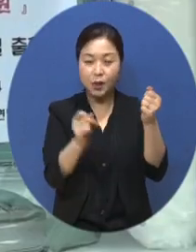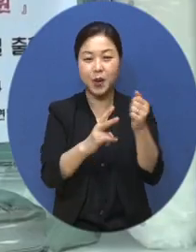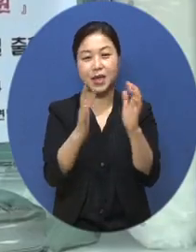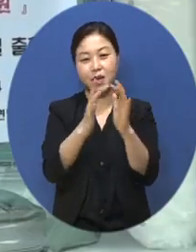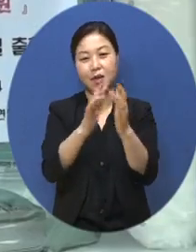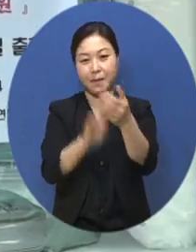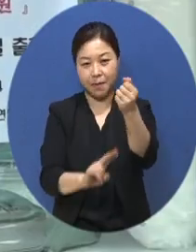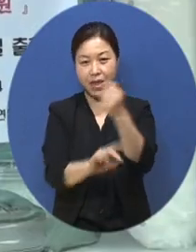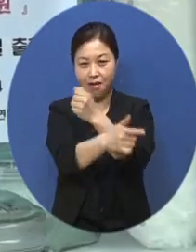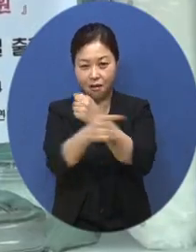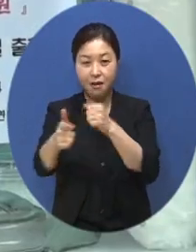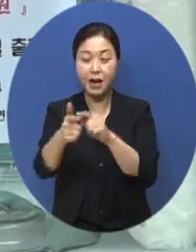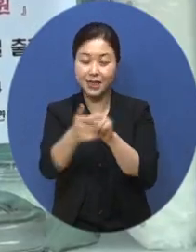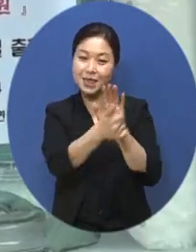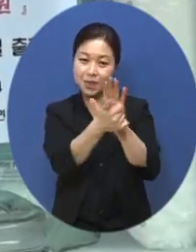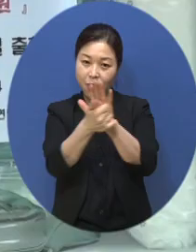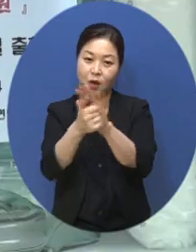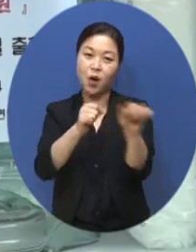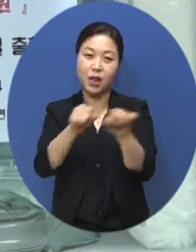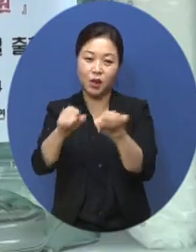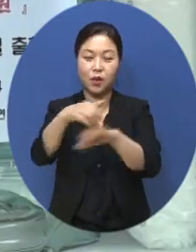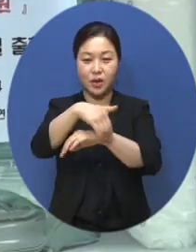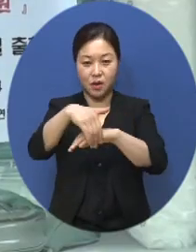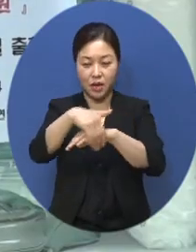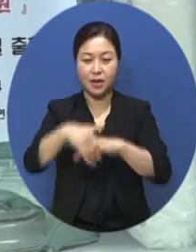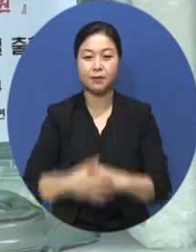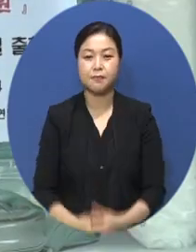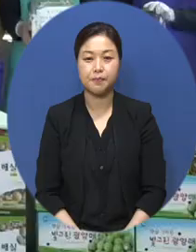다양한 판촉 활동에 나설